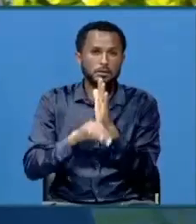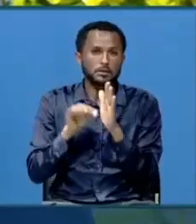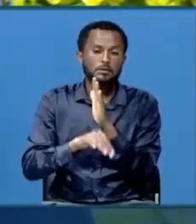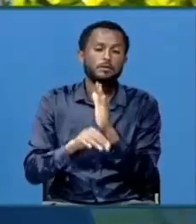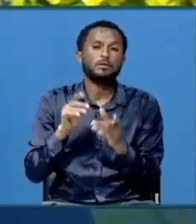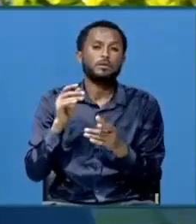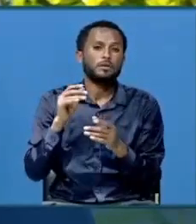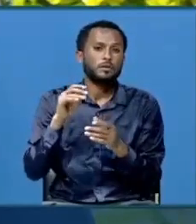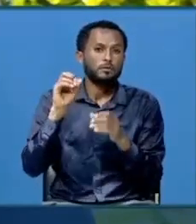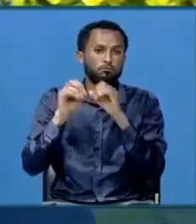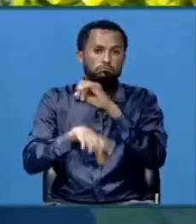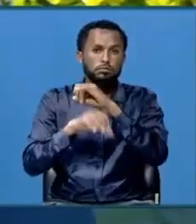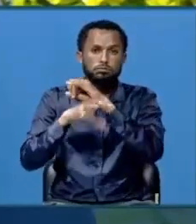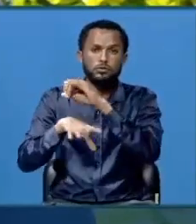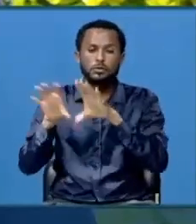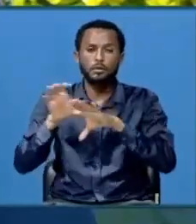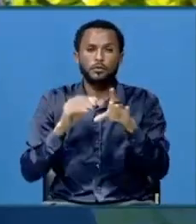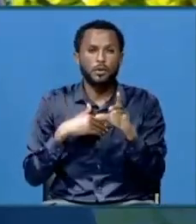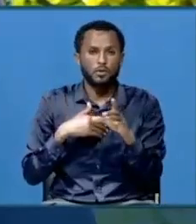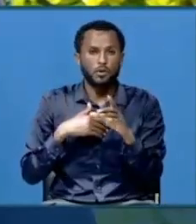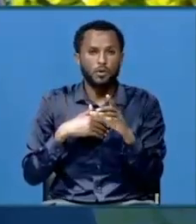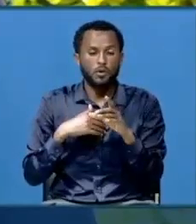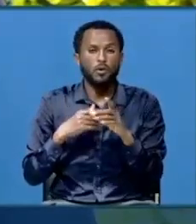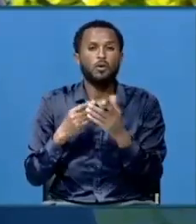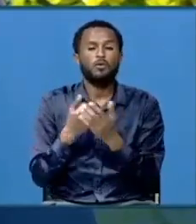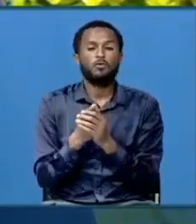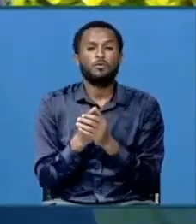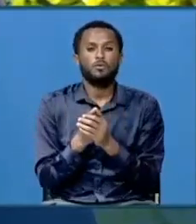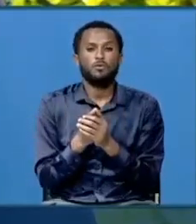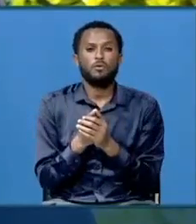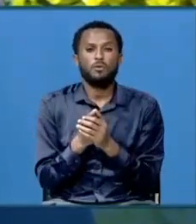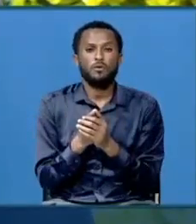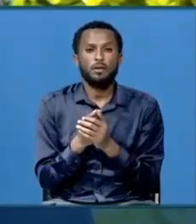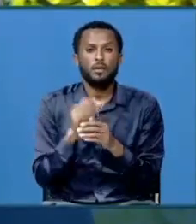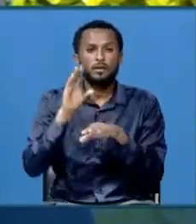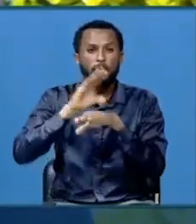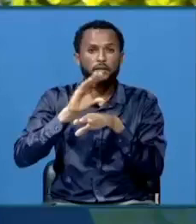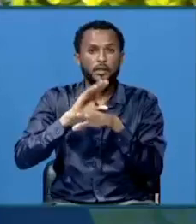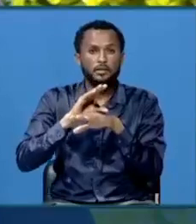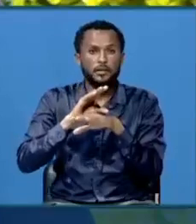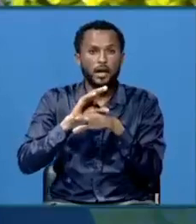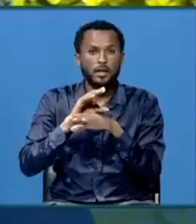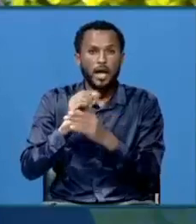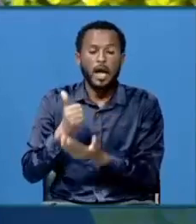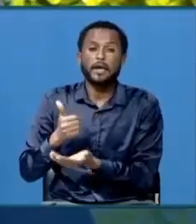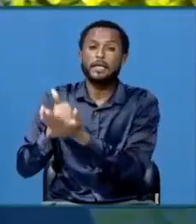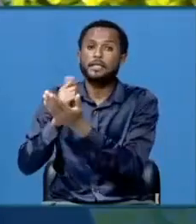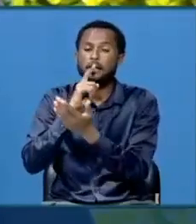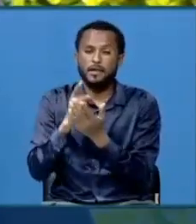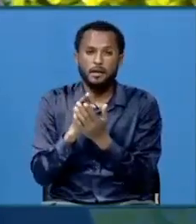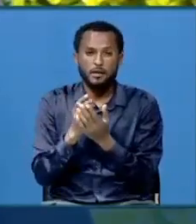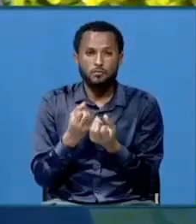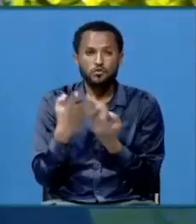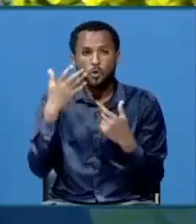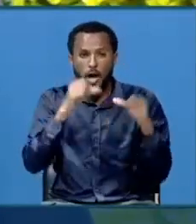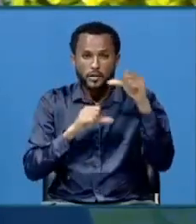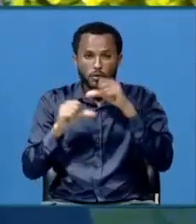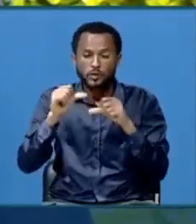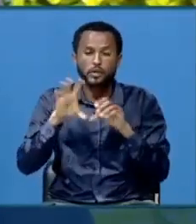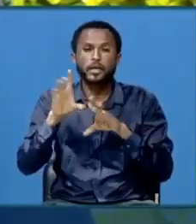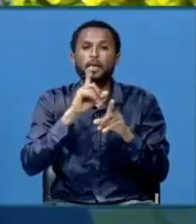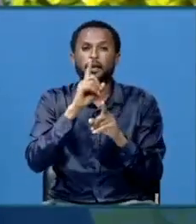እንተሎ ክድብድብ ተሎ ክቅጥቅጥ ተሎ እታ ቤተ ክርስቲያን ምስ ቆይን ሓጊዘ ብዙሕ ኣስተዋጽኦ ገይረ እያ